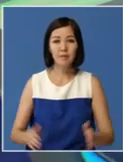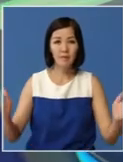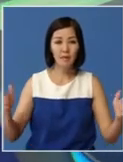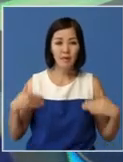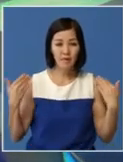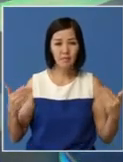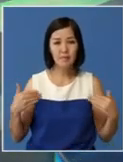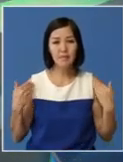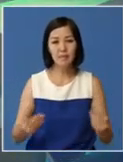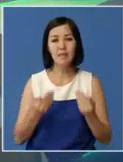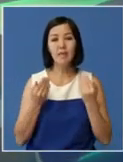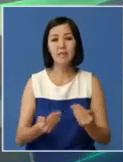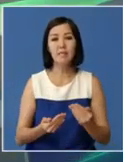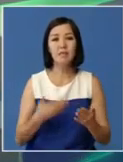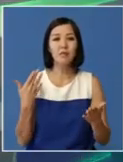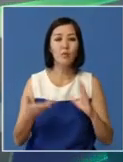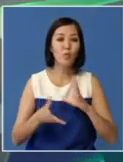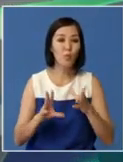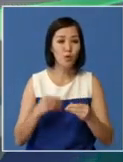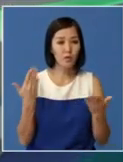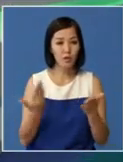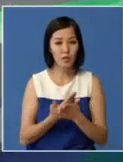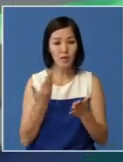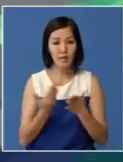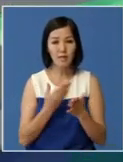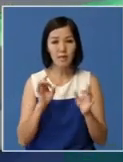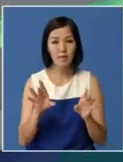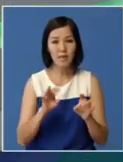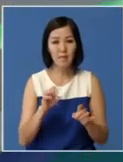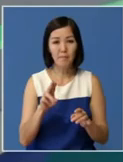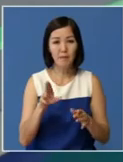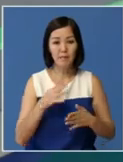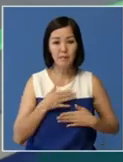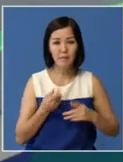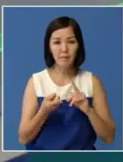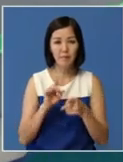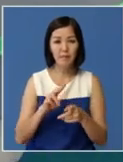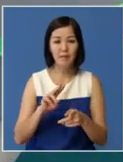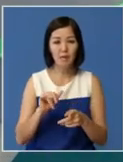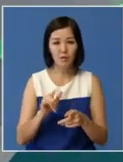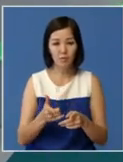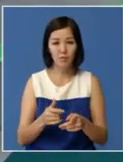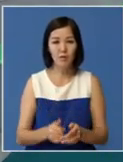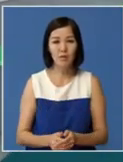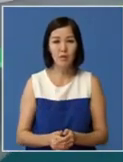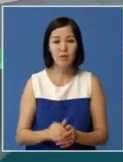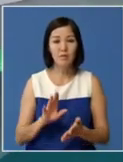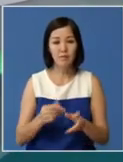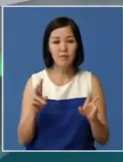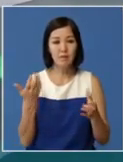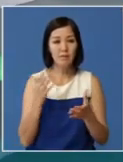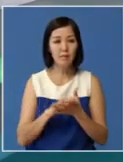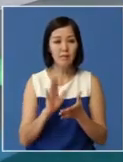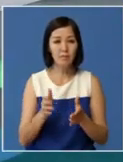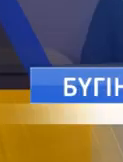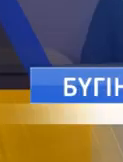Армысыздар, жетсу арнасынан тікелей эфирінде қорытынды жаңалықтар. Студияда Мадина Берікқызы, сурдо дармада Айгүл Жұмашқызы. Алдымен бүгін